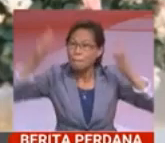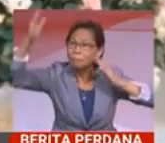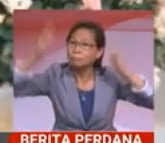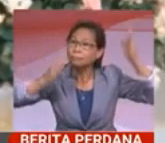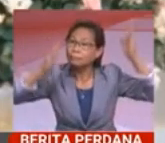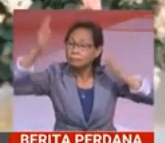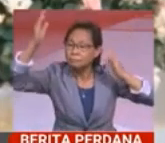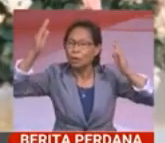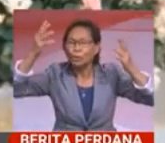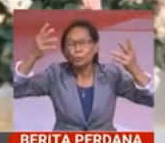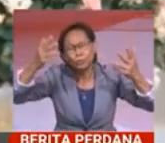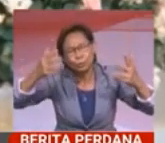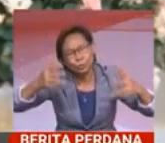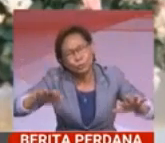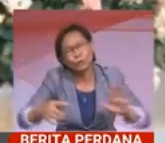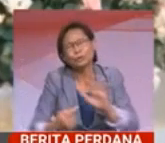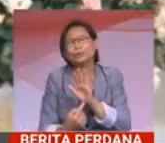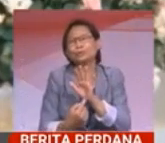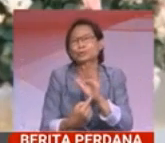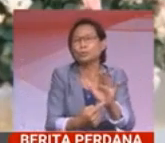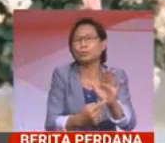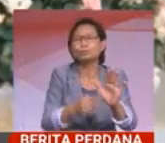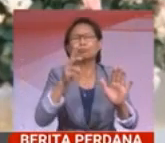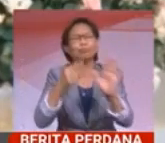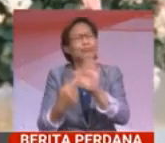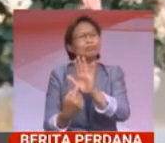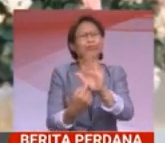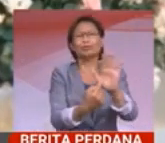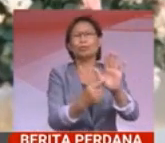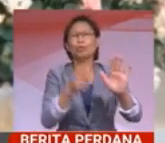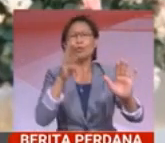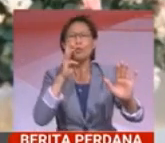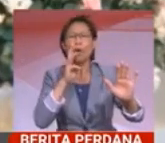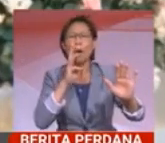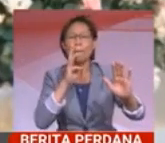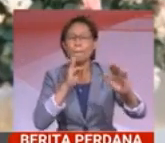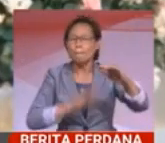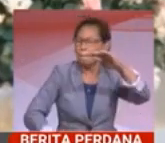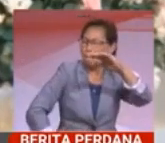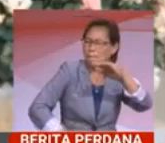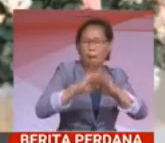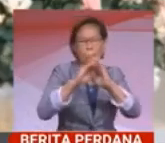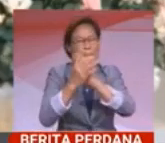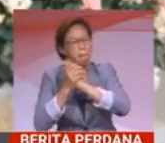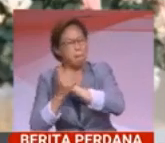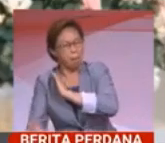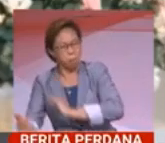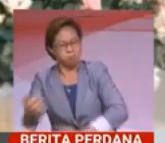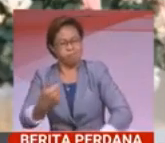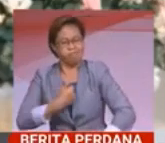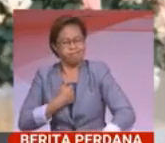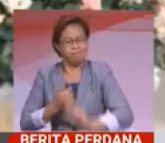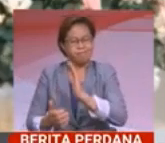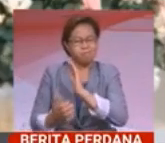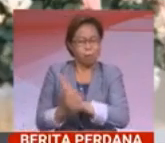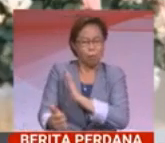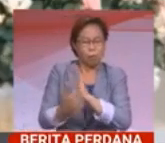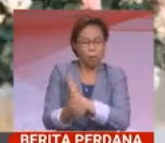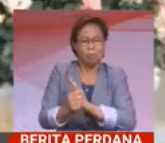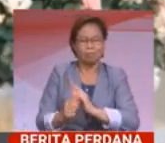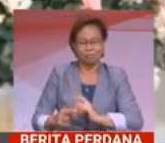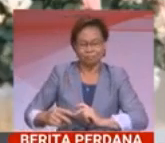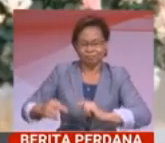negara telah menyaksikan wanita memaksimumkan keupayaan diri dalam